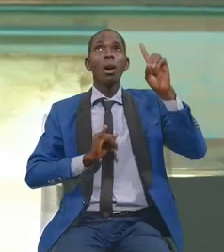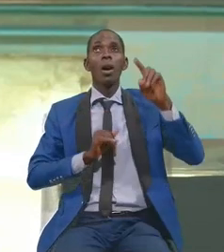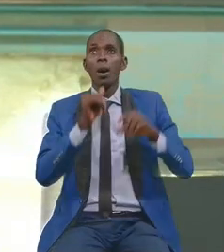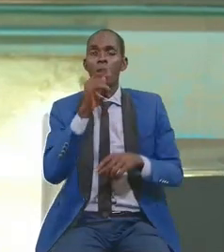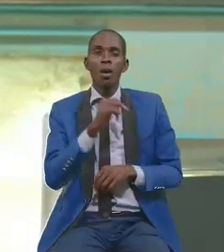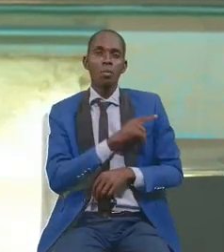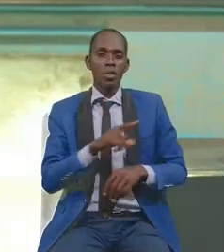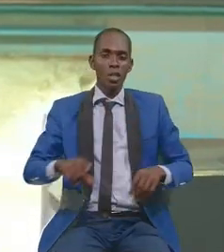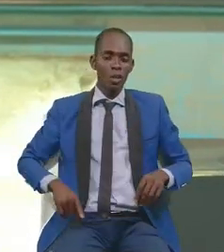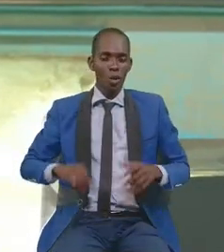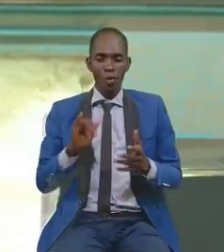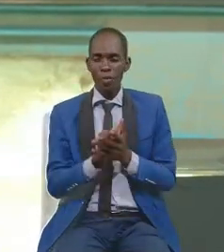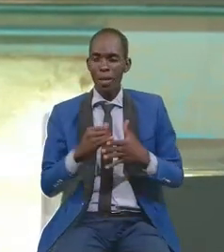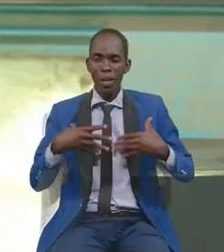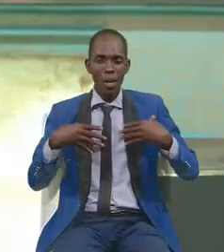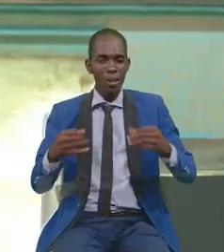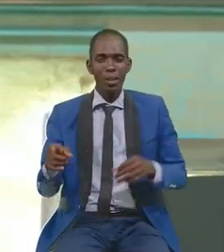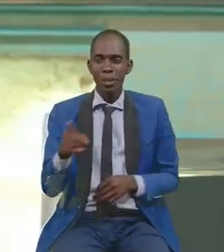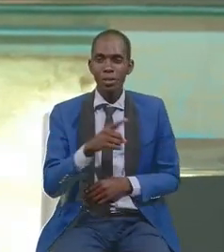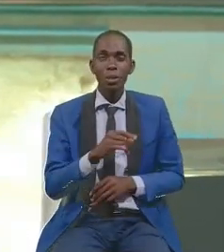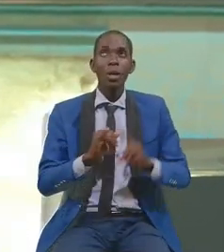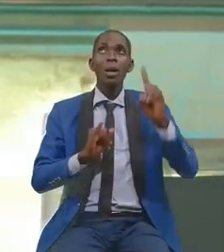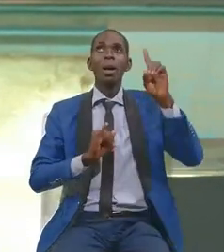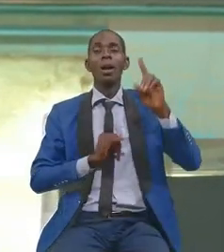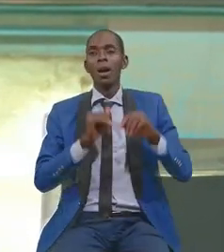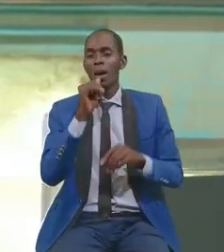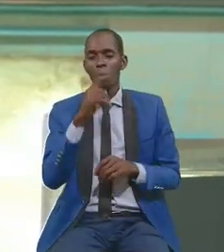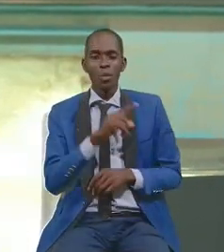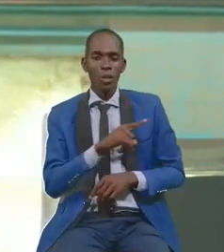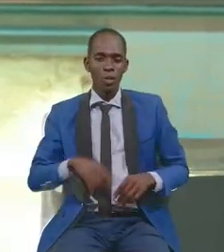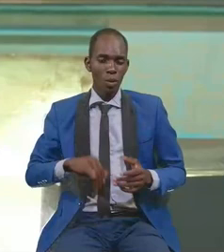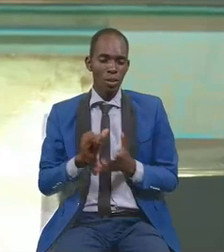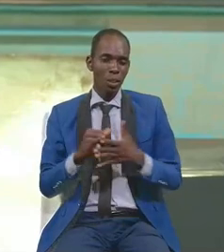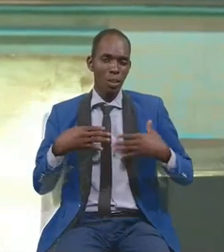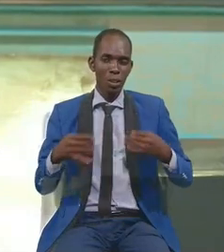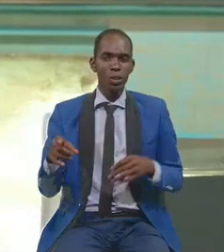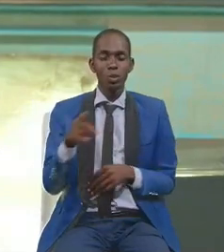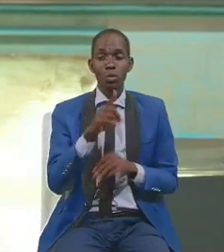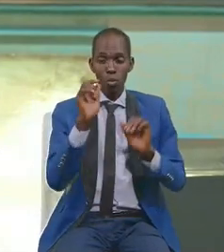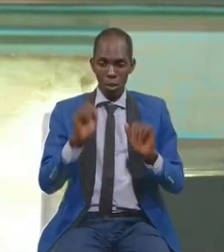Je suis l'Éternel qui te guérit. Tu peux faire du progrès dans ce domaine ce jour.